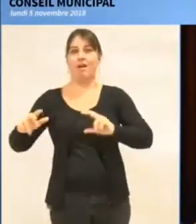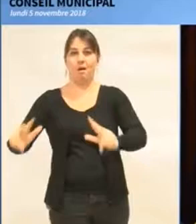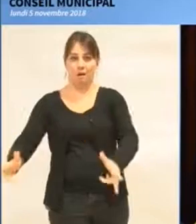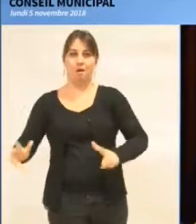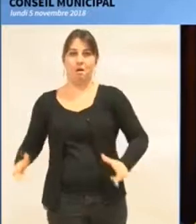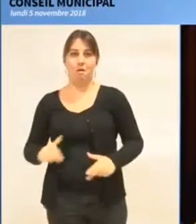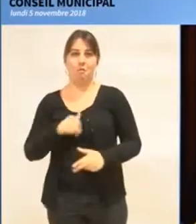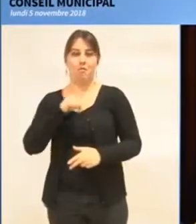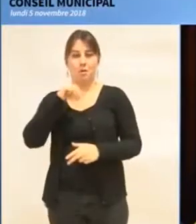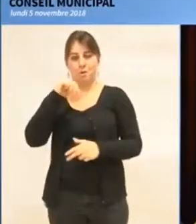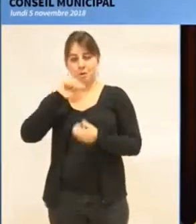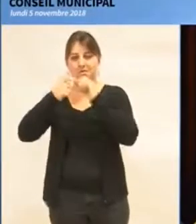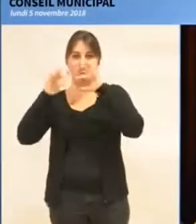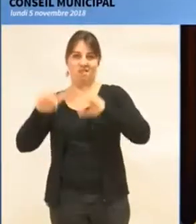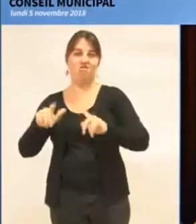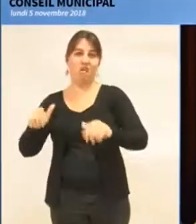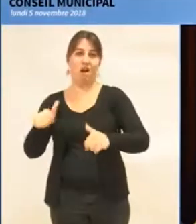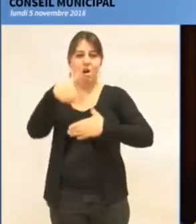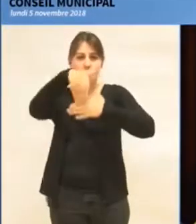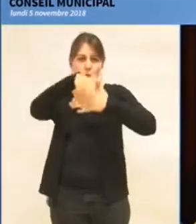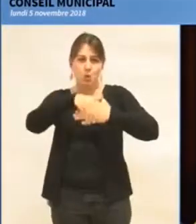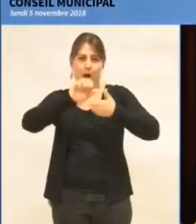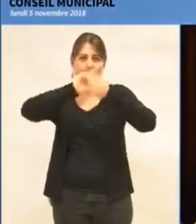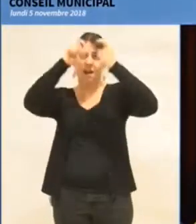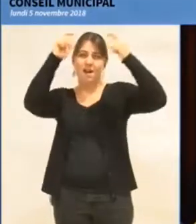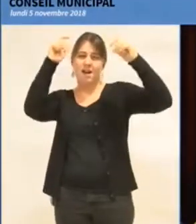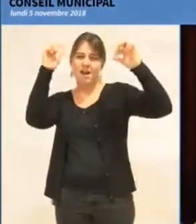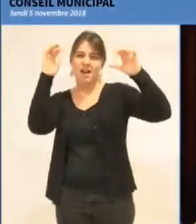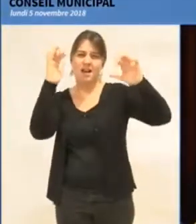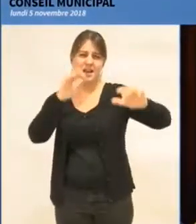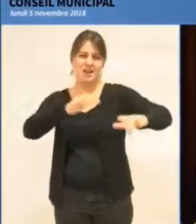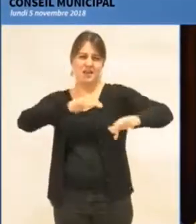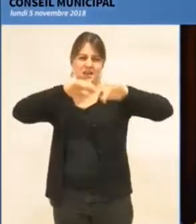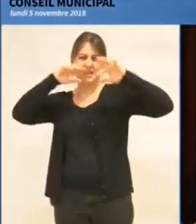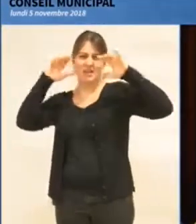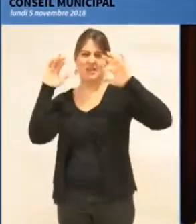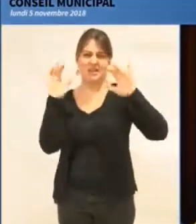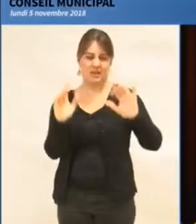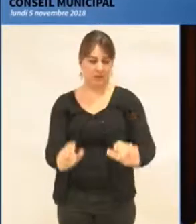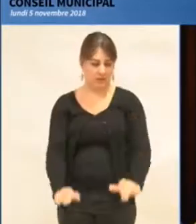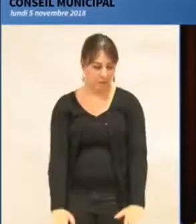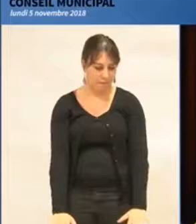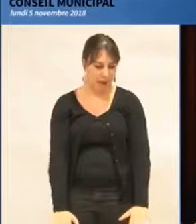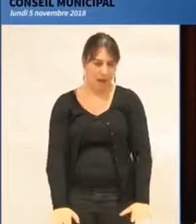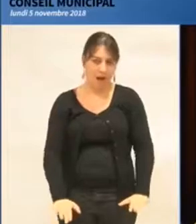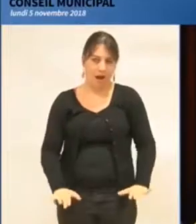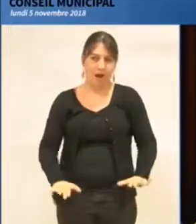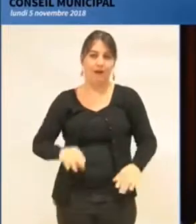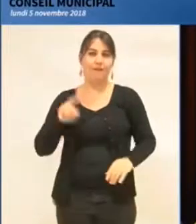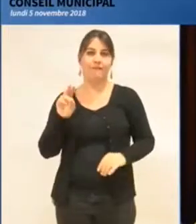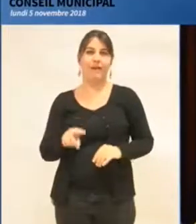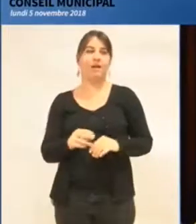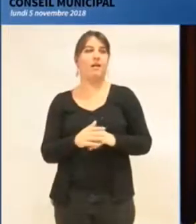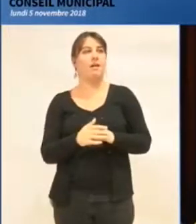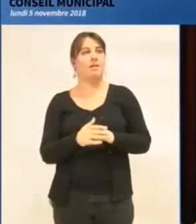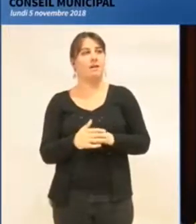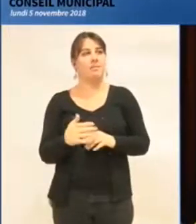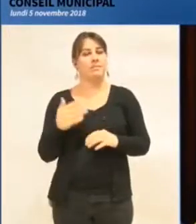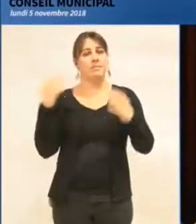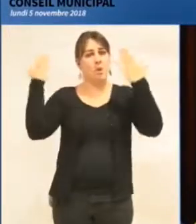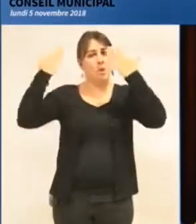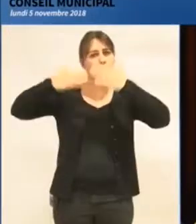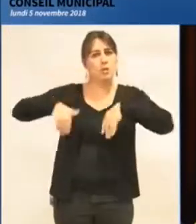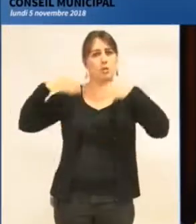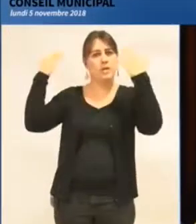neige, un soir où la neige était très présente sur Grenoble, et où, depuis 2 nuits,